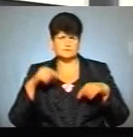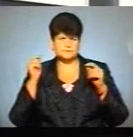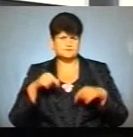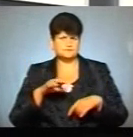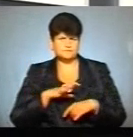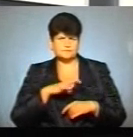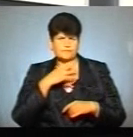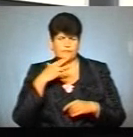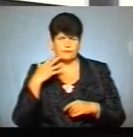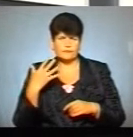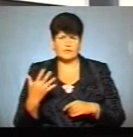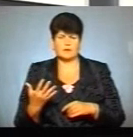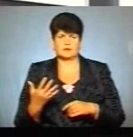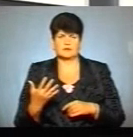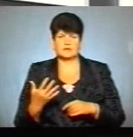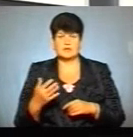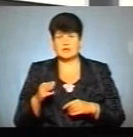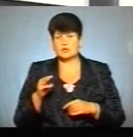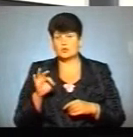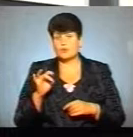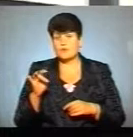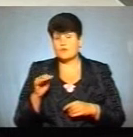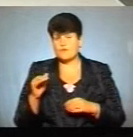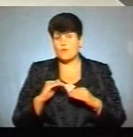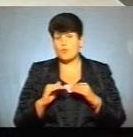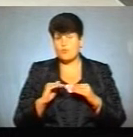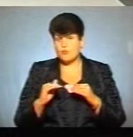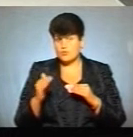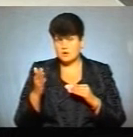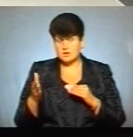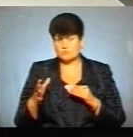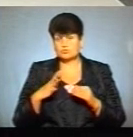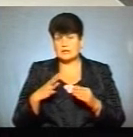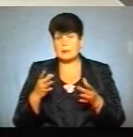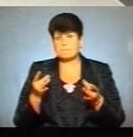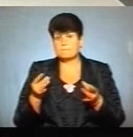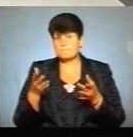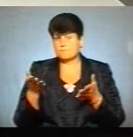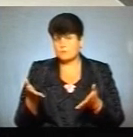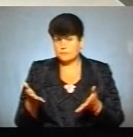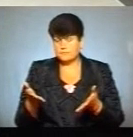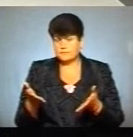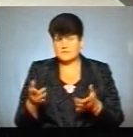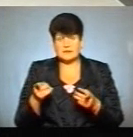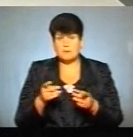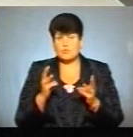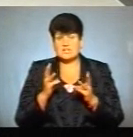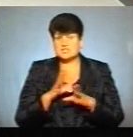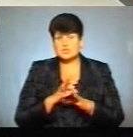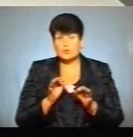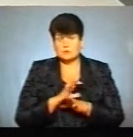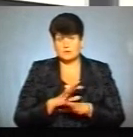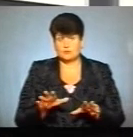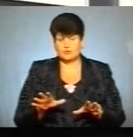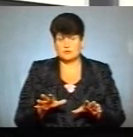і багато таких торфополів, які зараз осушилися, вони були залиті водою, і там пожеж просто ніколи не виникало.